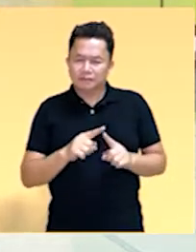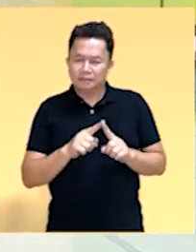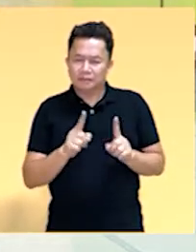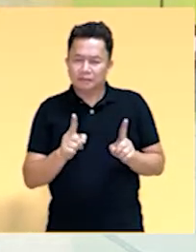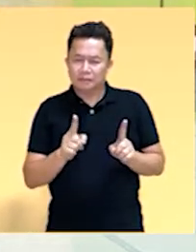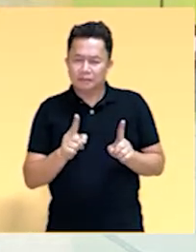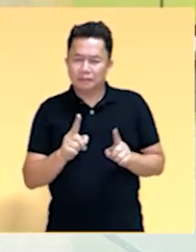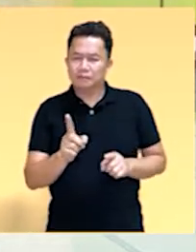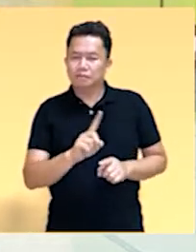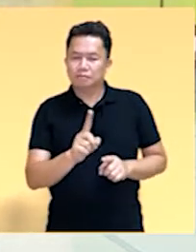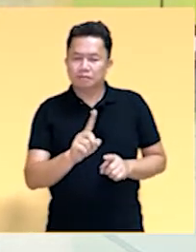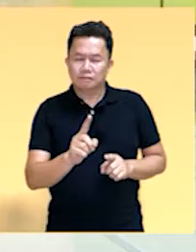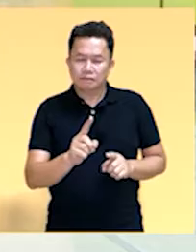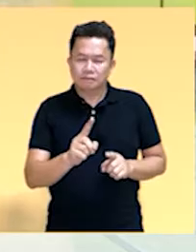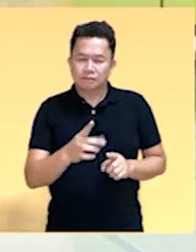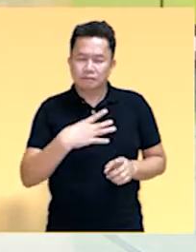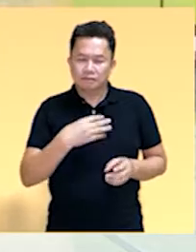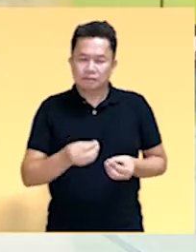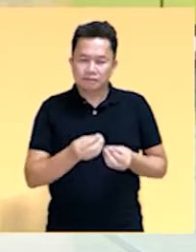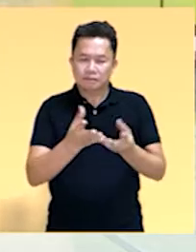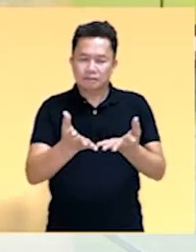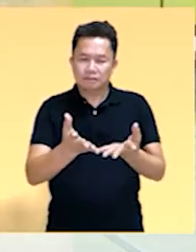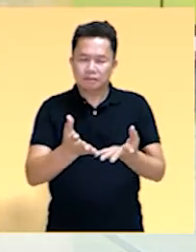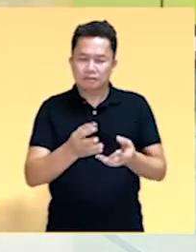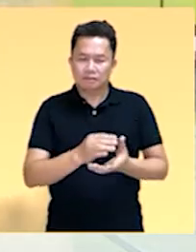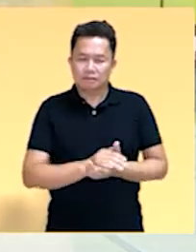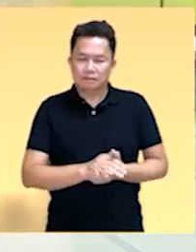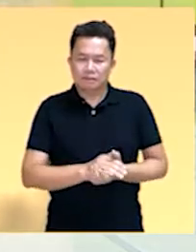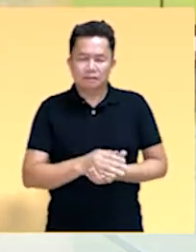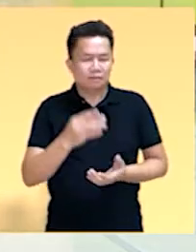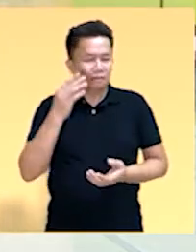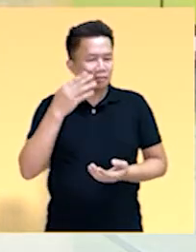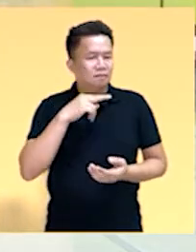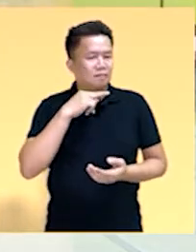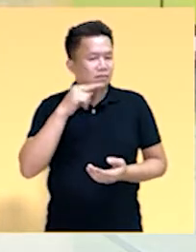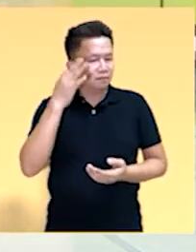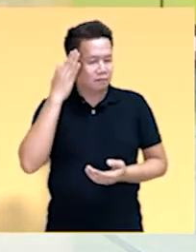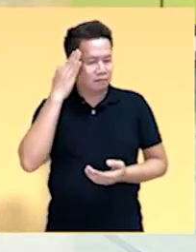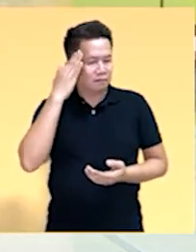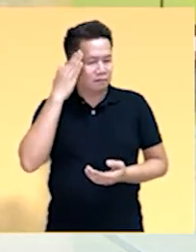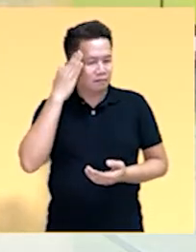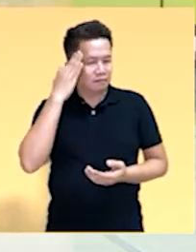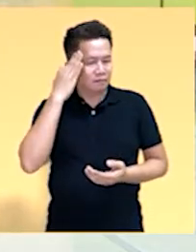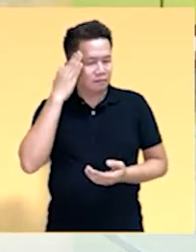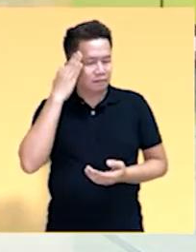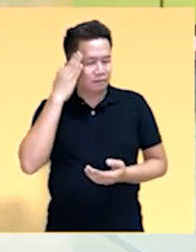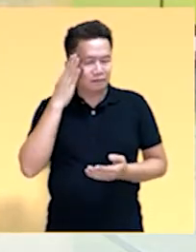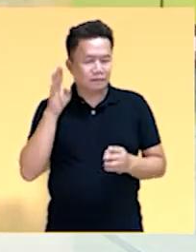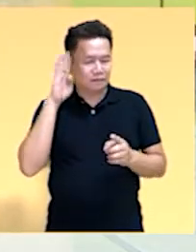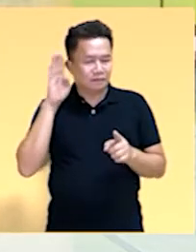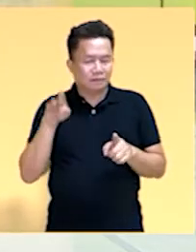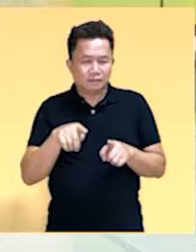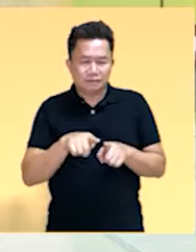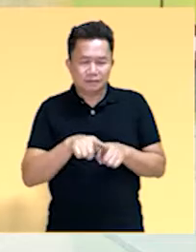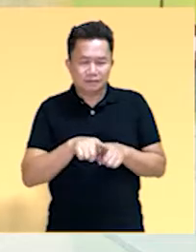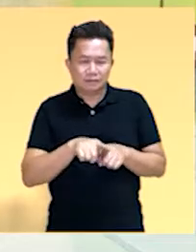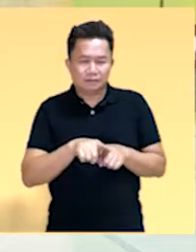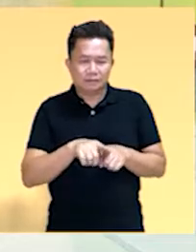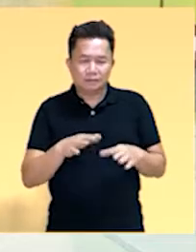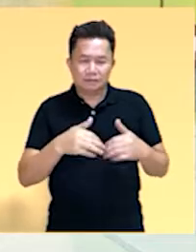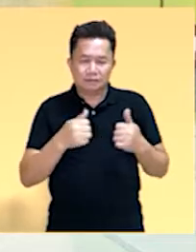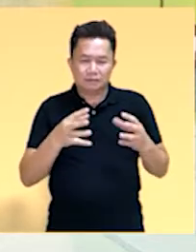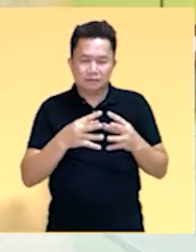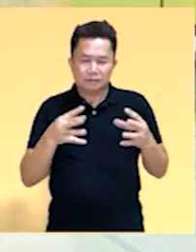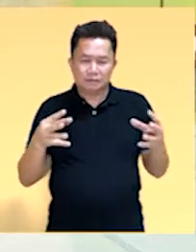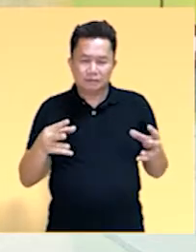Pero ano bang gusto mong bigay sa kanya? Hindi ko kasi alam, kuya, kung magkano na lang ang matitirang